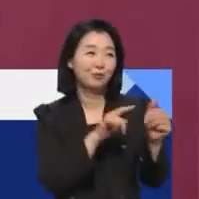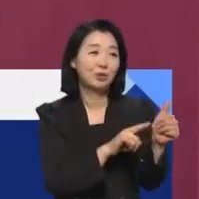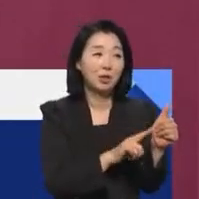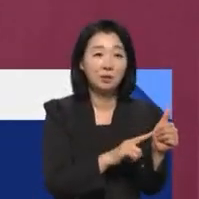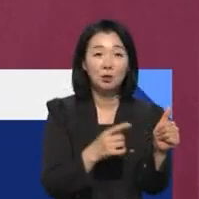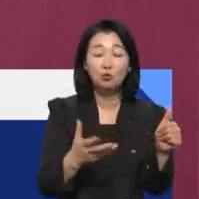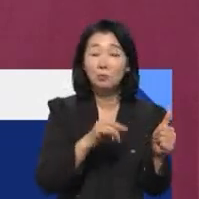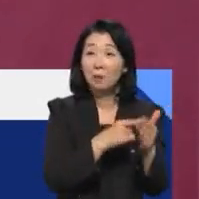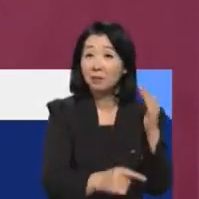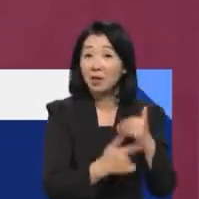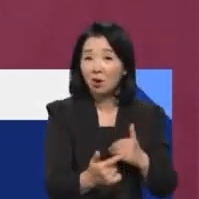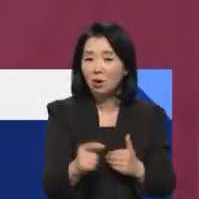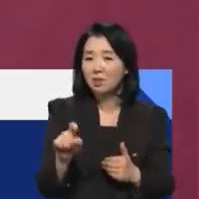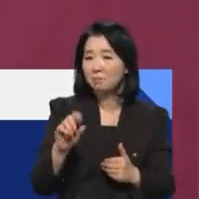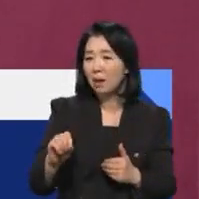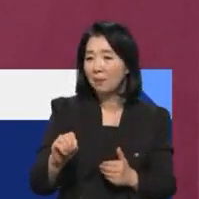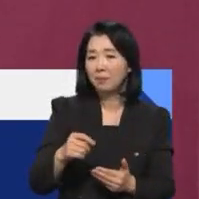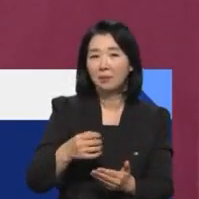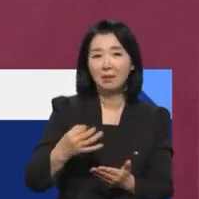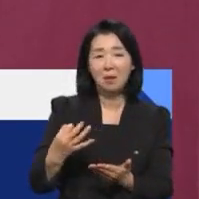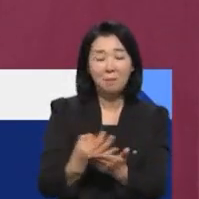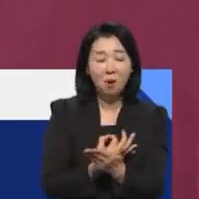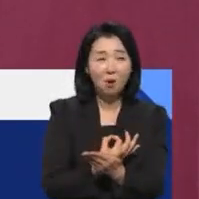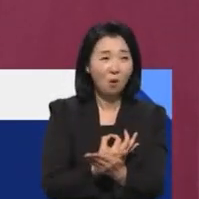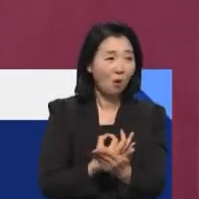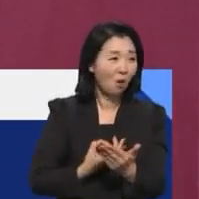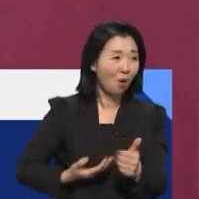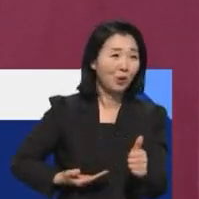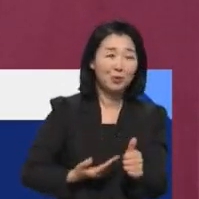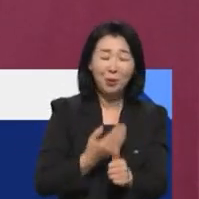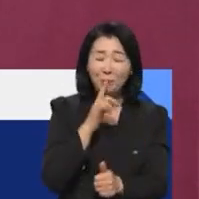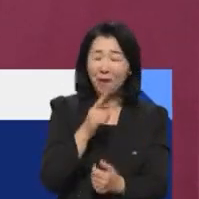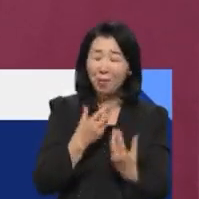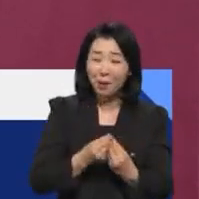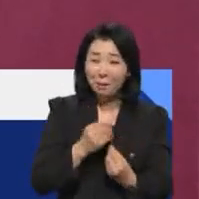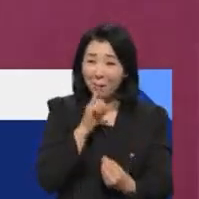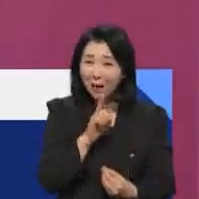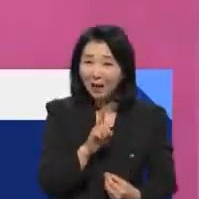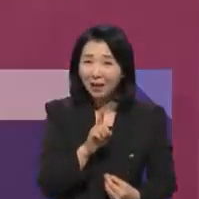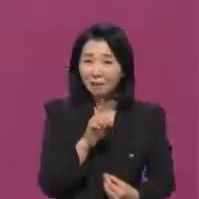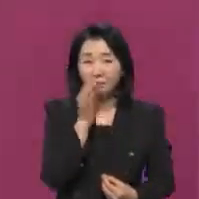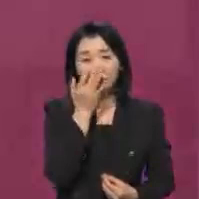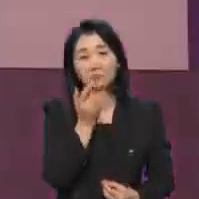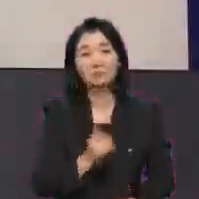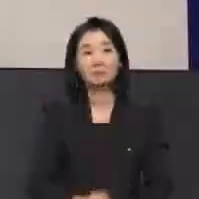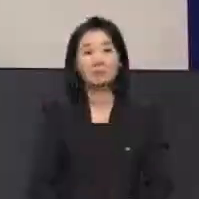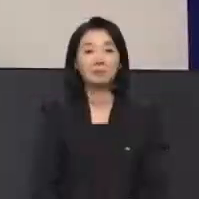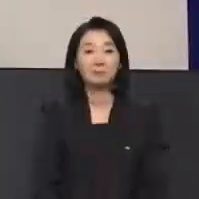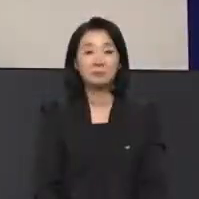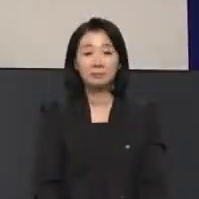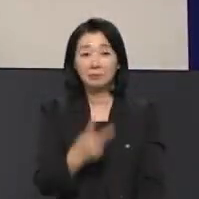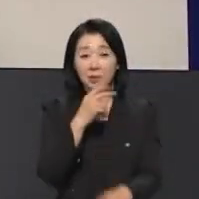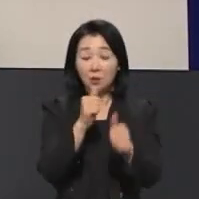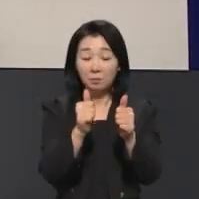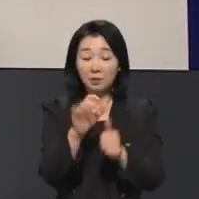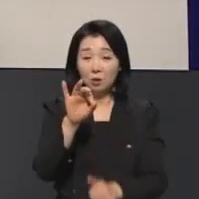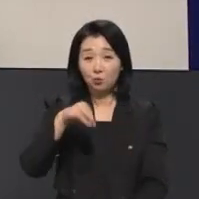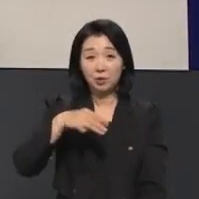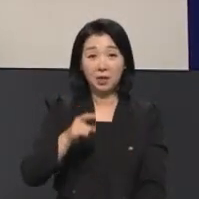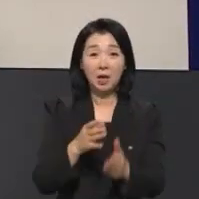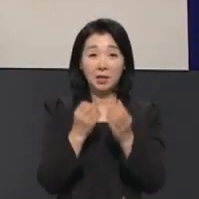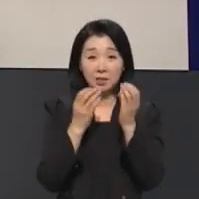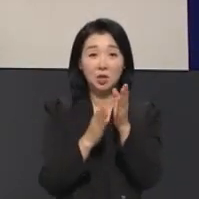90만 원의 피해를 본 것이지 10만 원이라도 벌어준 것 아니냐는 변명이 통할 수는 없을 겁니다. 검찰은 위례 신도시